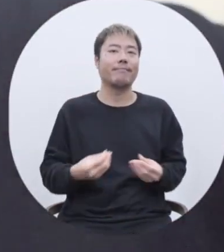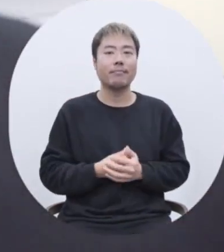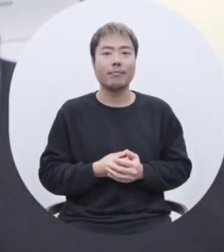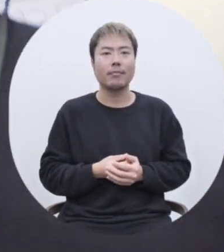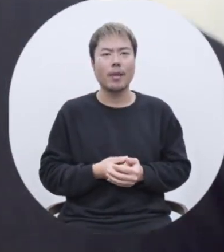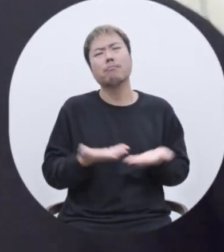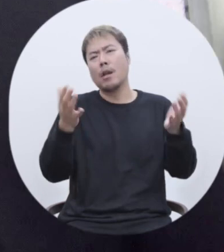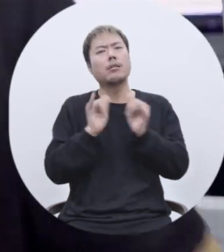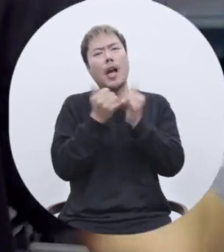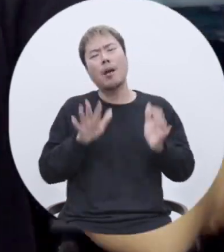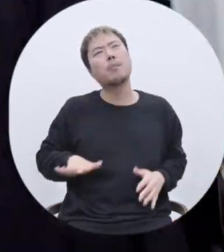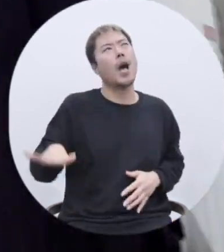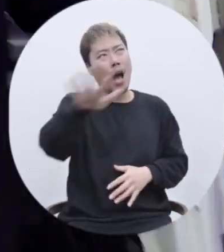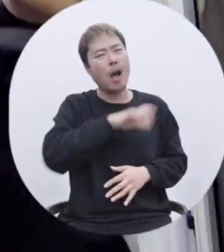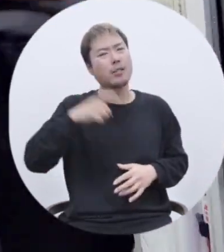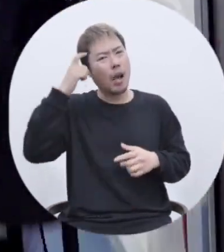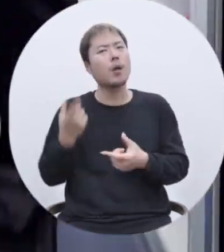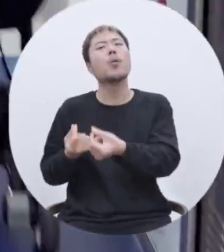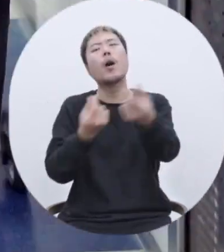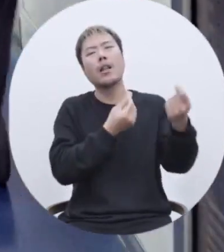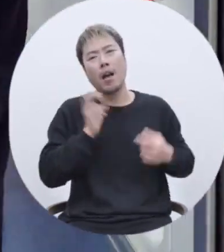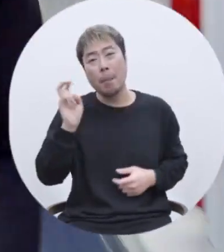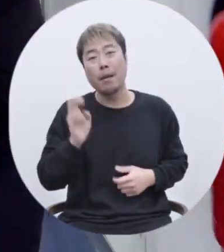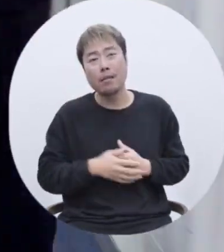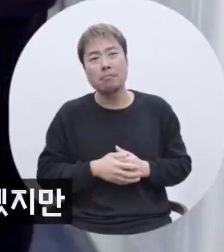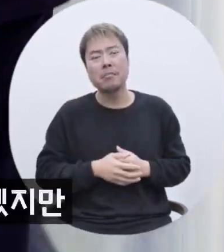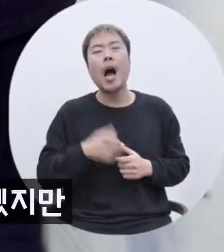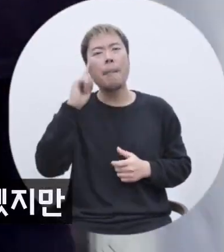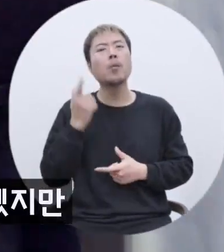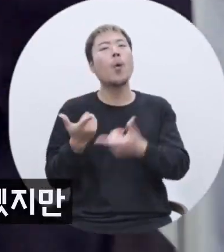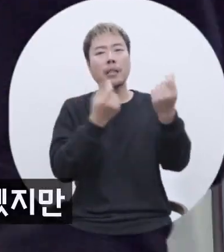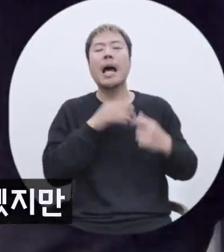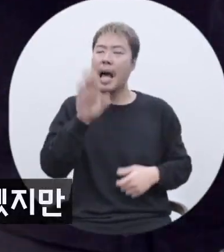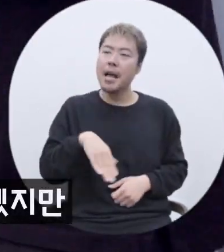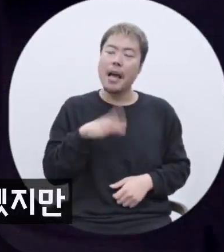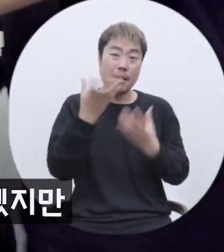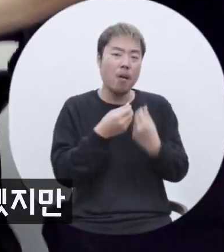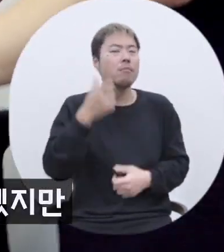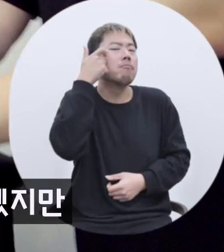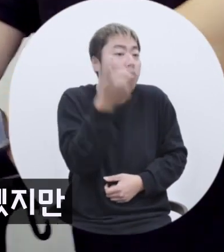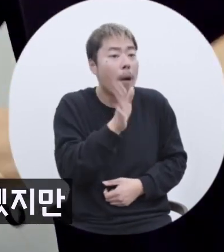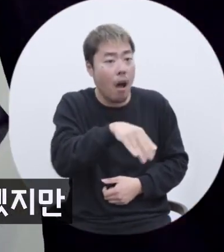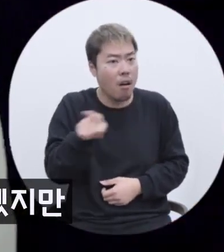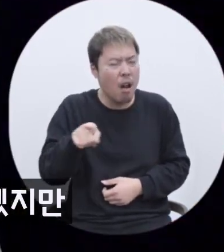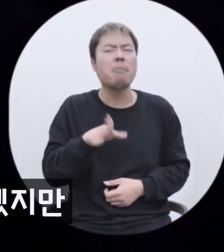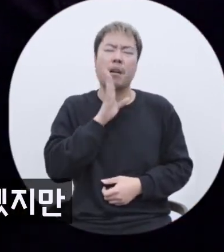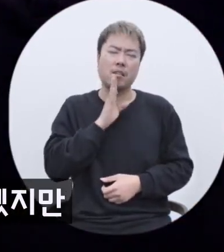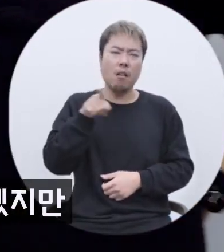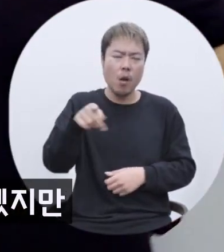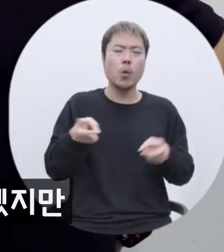당연히 누구나 다 그런 생각 하겠죠. 질문을 한다면 다들 교통약자를 배려한 구조가 돼야죠